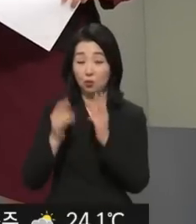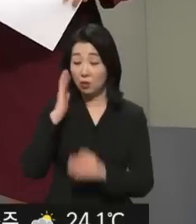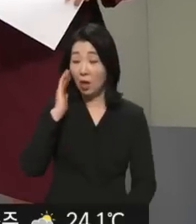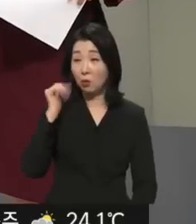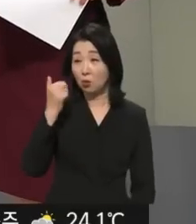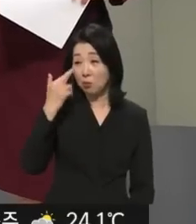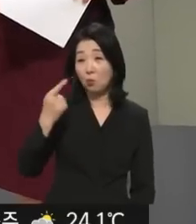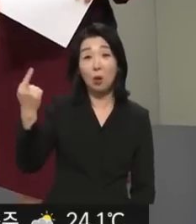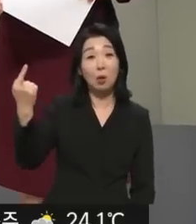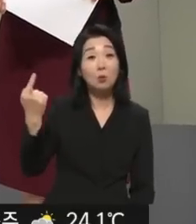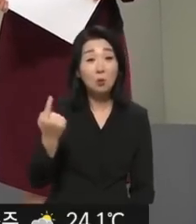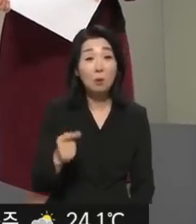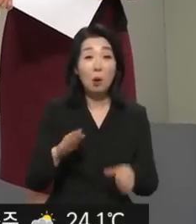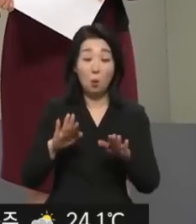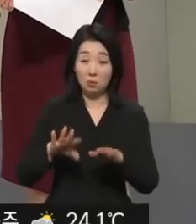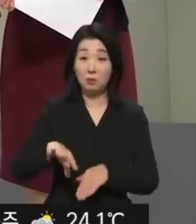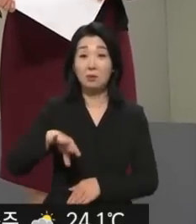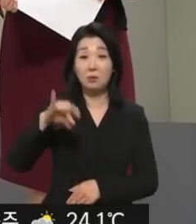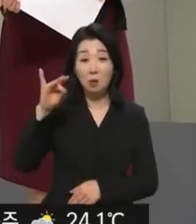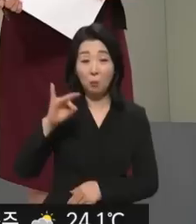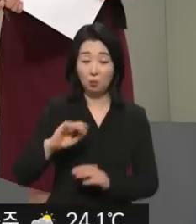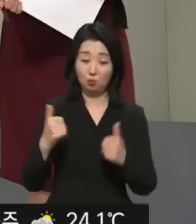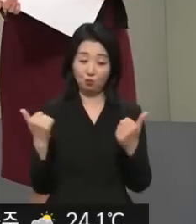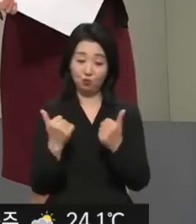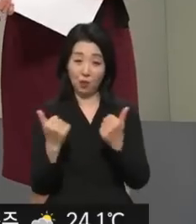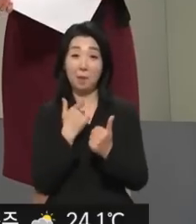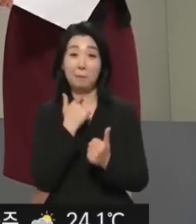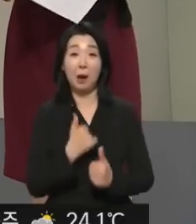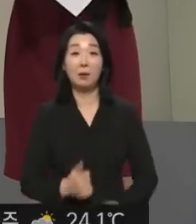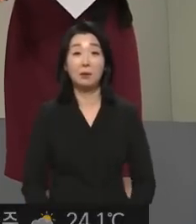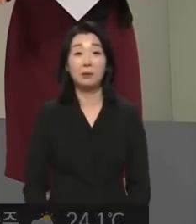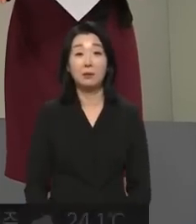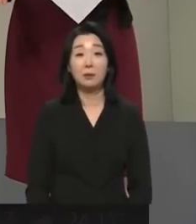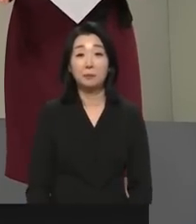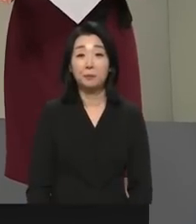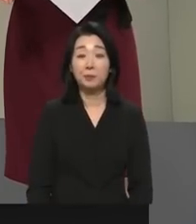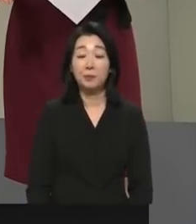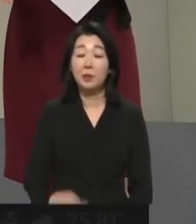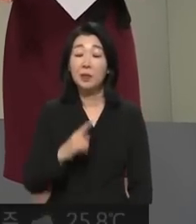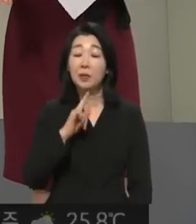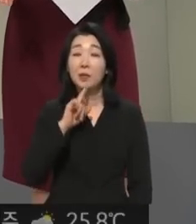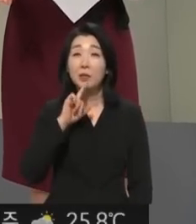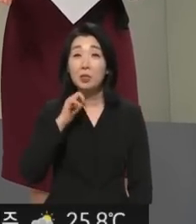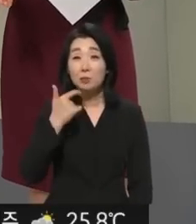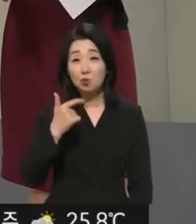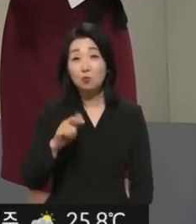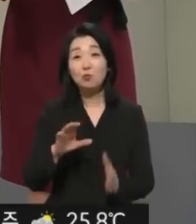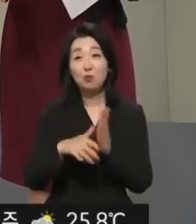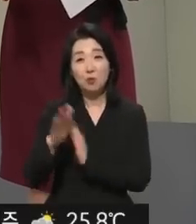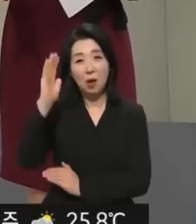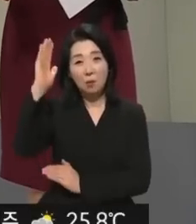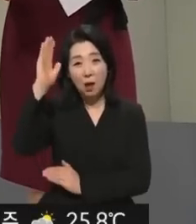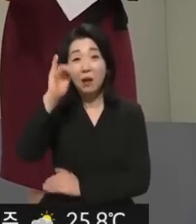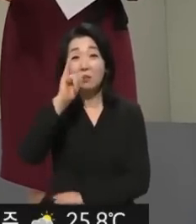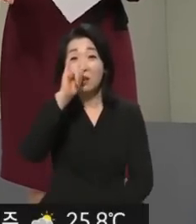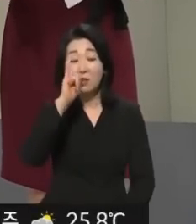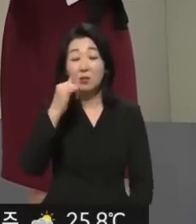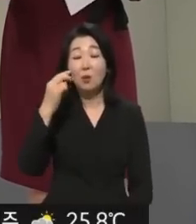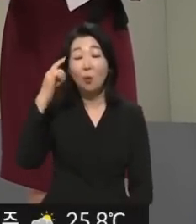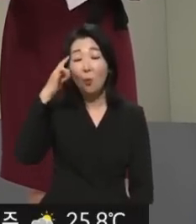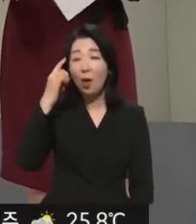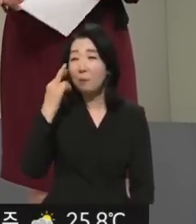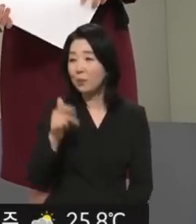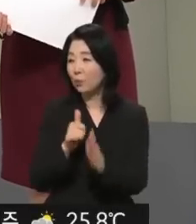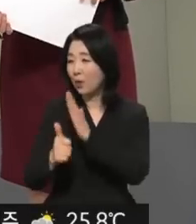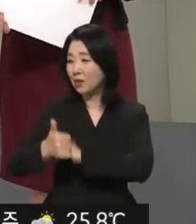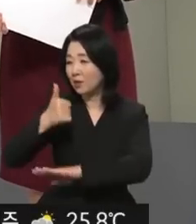미국에서 돌아온 뒤 오늘 처음으로 국무회의를 주재했습니다. 16분 동안 생중계된 모두 발언을 방미성과 설명으로